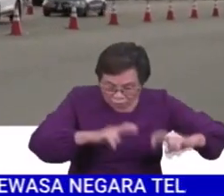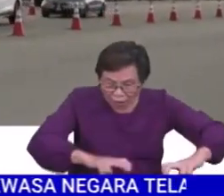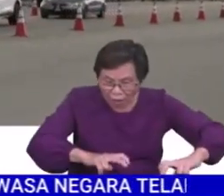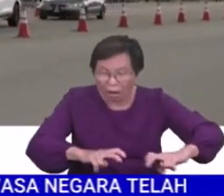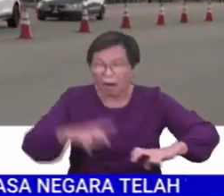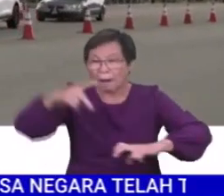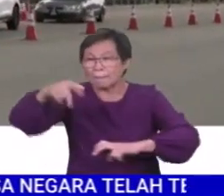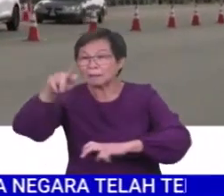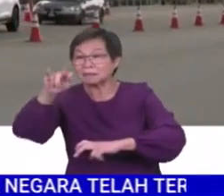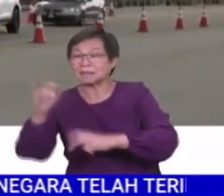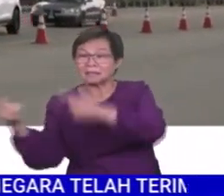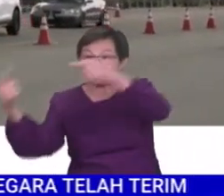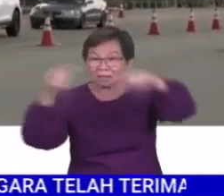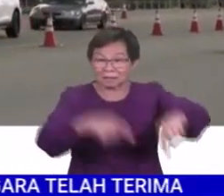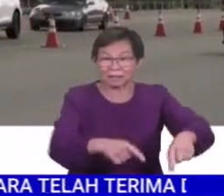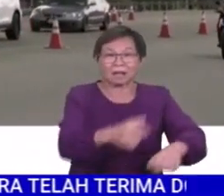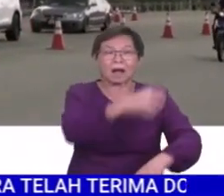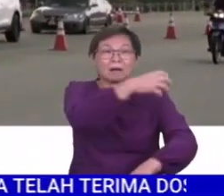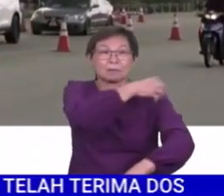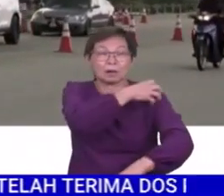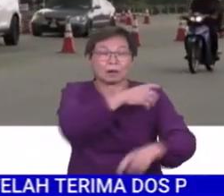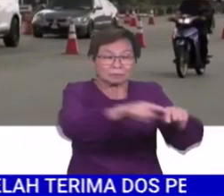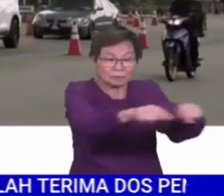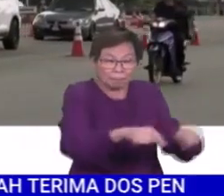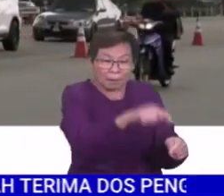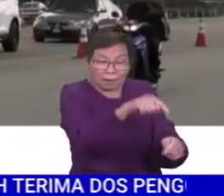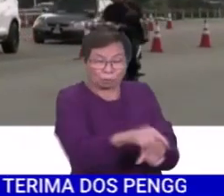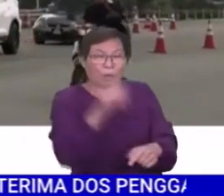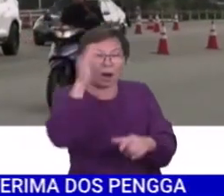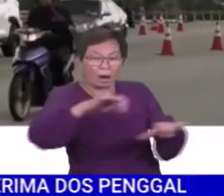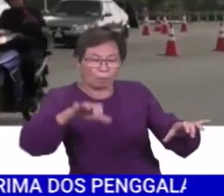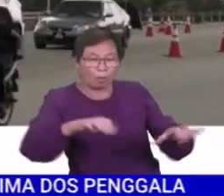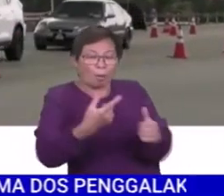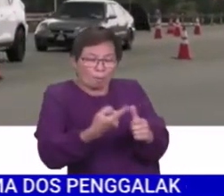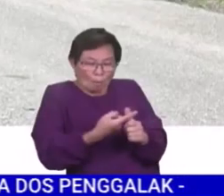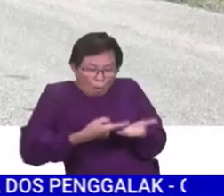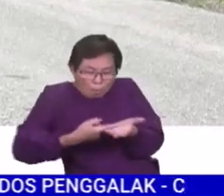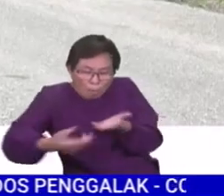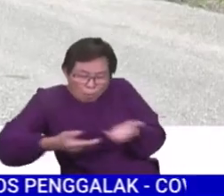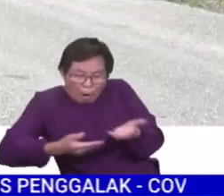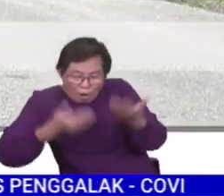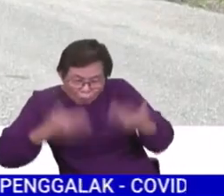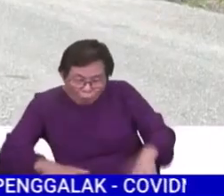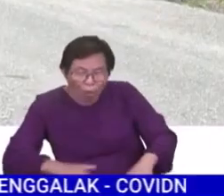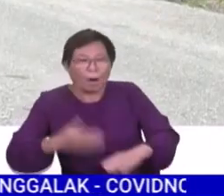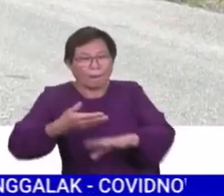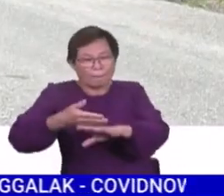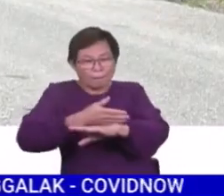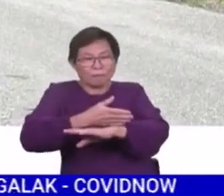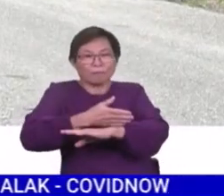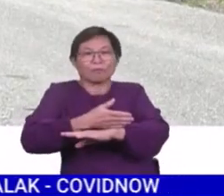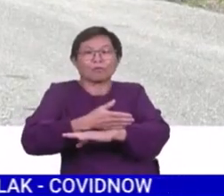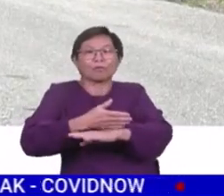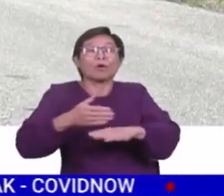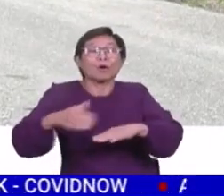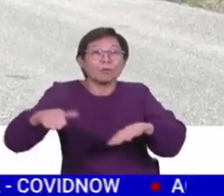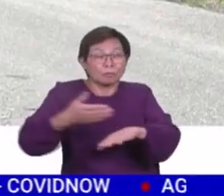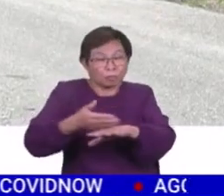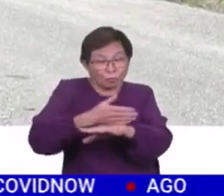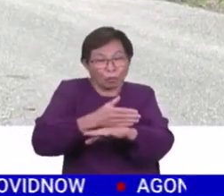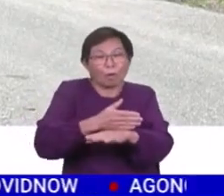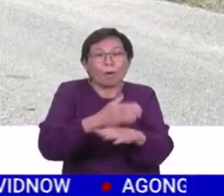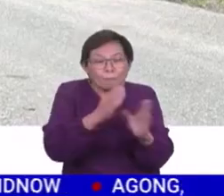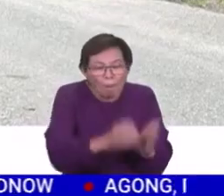izin dengan komander lapangan akan dilakukan terlebih dahulu sebelum membuka tindakan akan susulan.